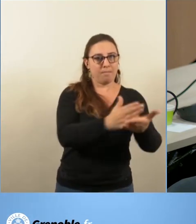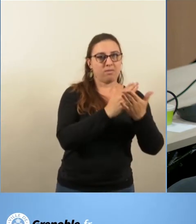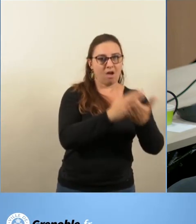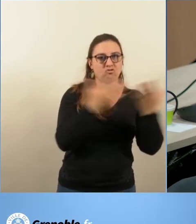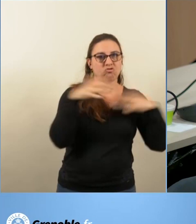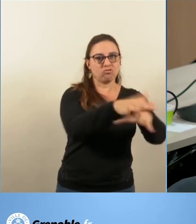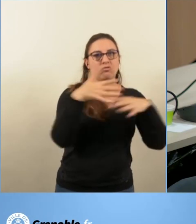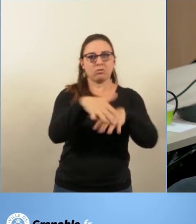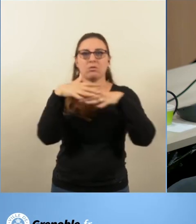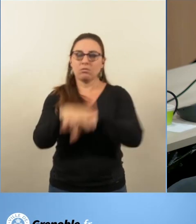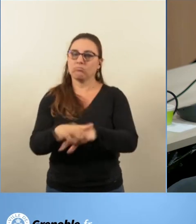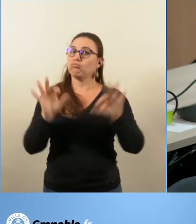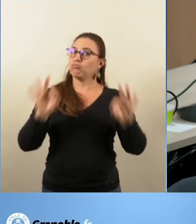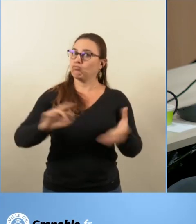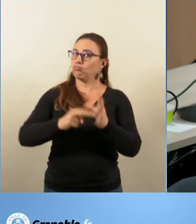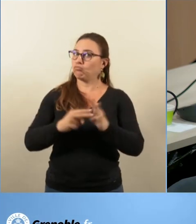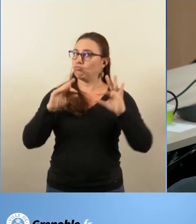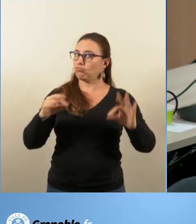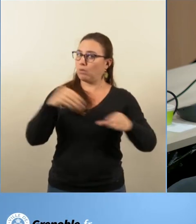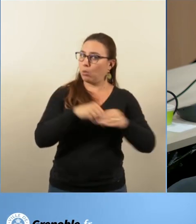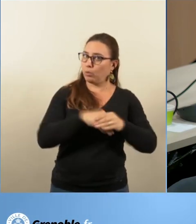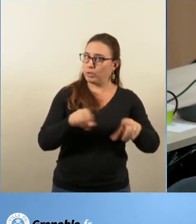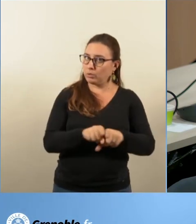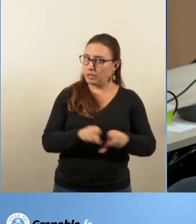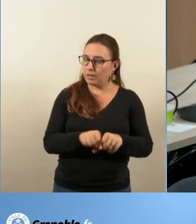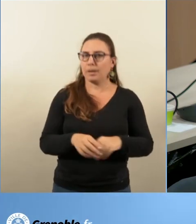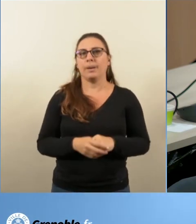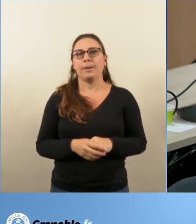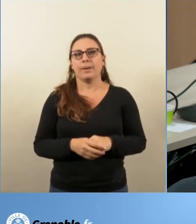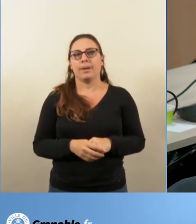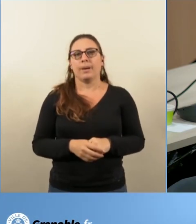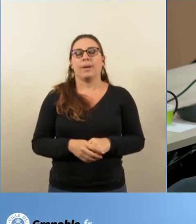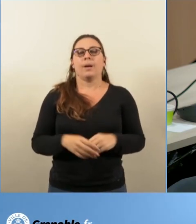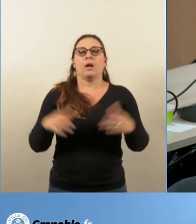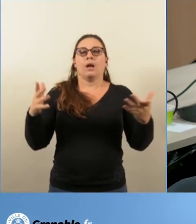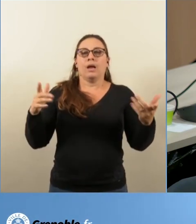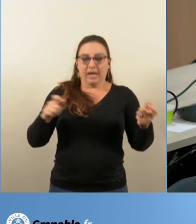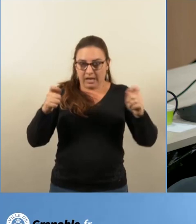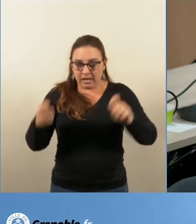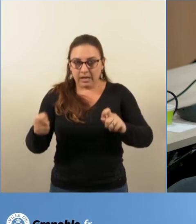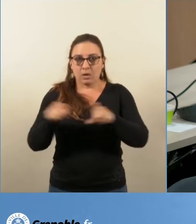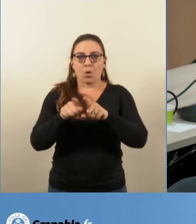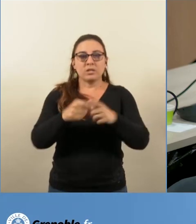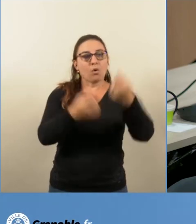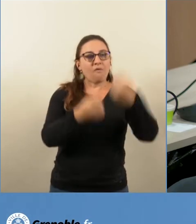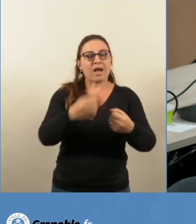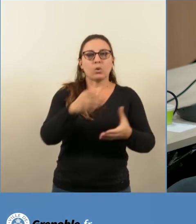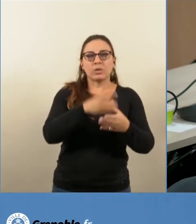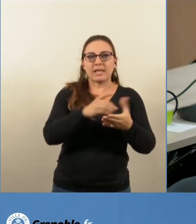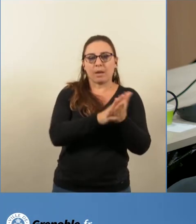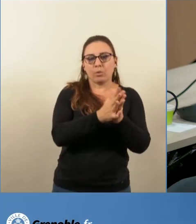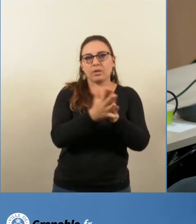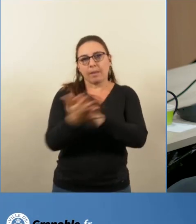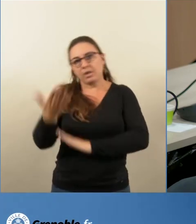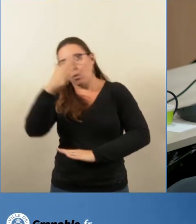peut dire que c'est une action de sobriété de rationalisation et ensuite de conversion des véhicules diesel petit à petit